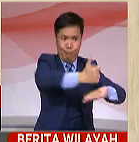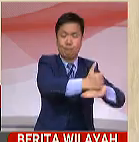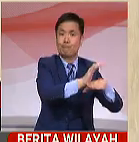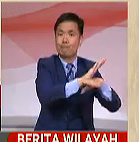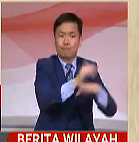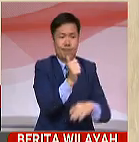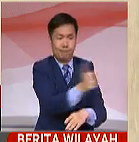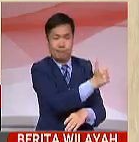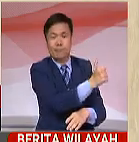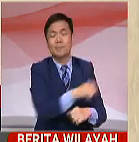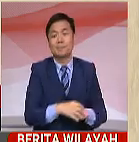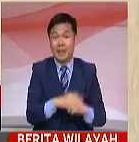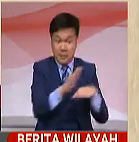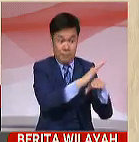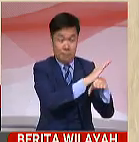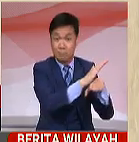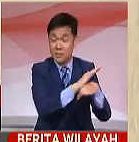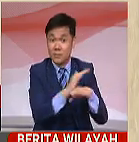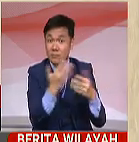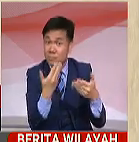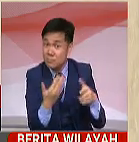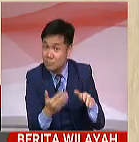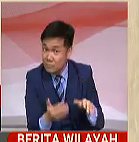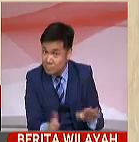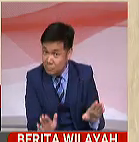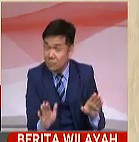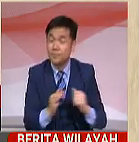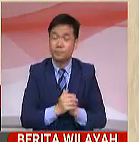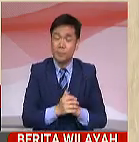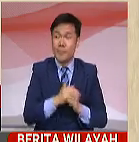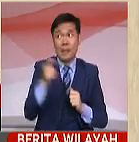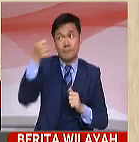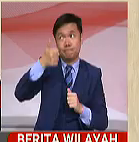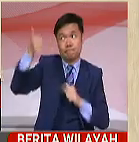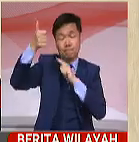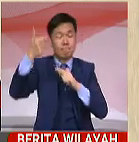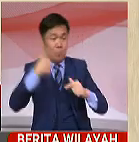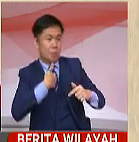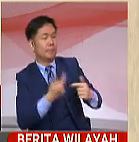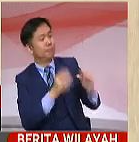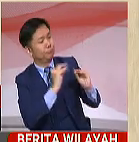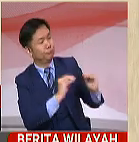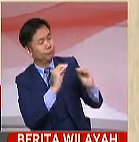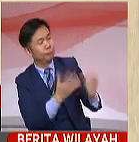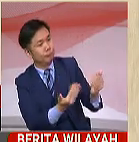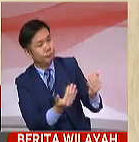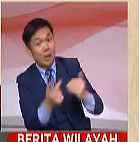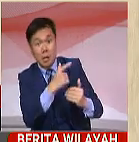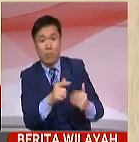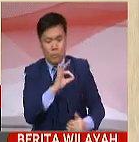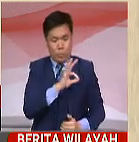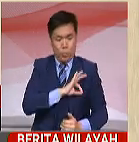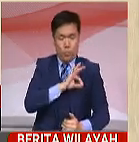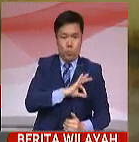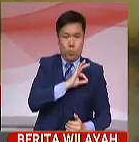tu adanya perniagaan yang mereka ni dibimbing, mereka boleh meningkatkan pendapatan